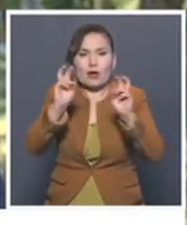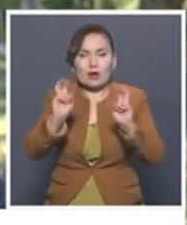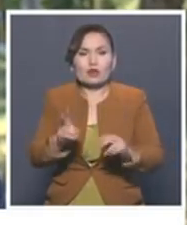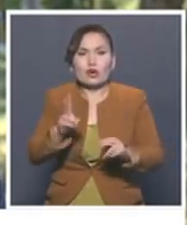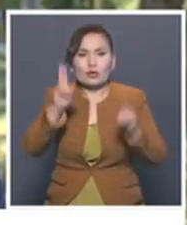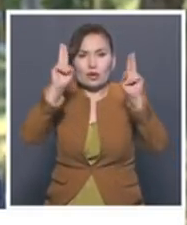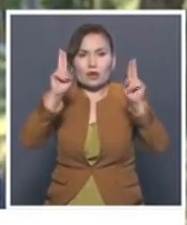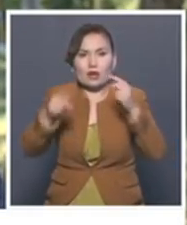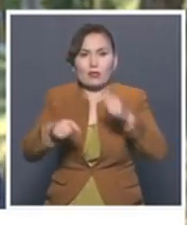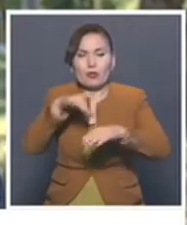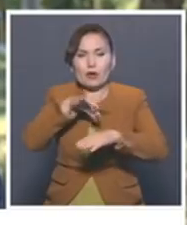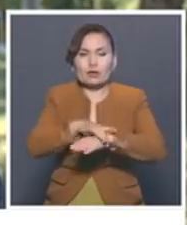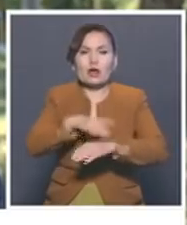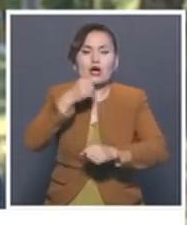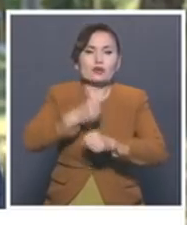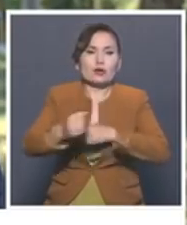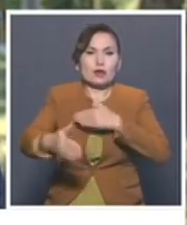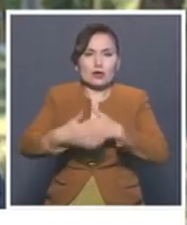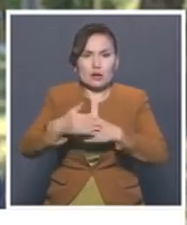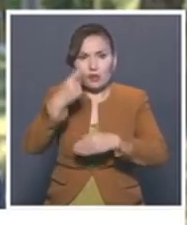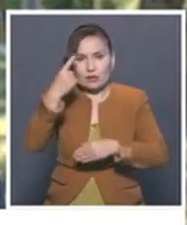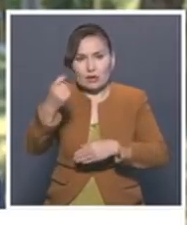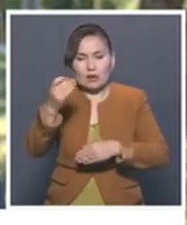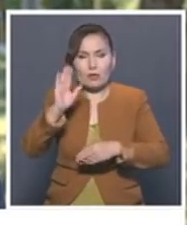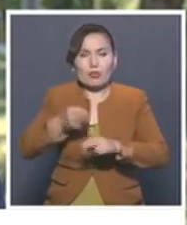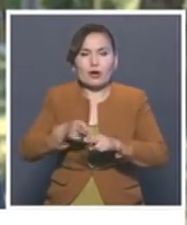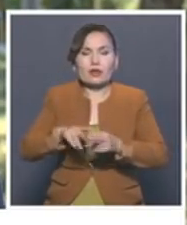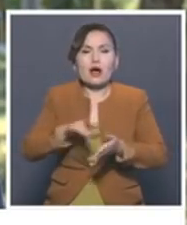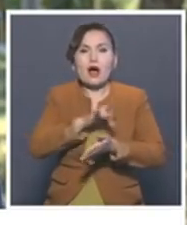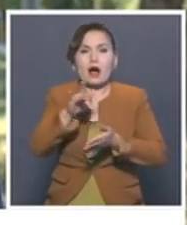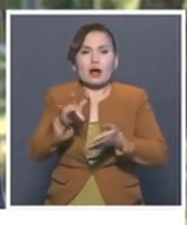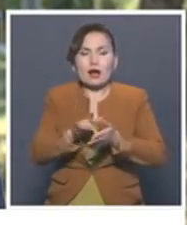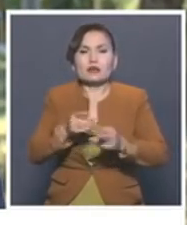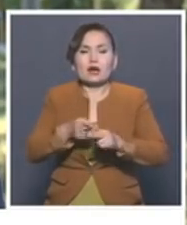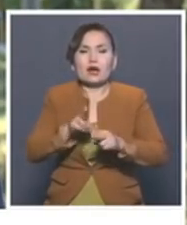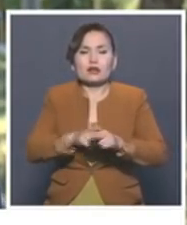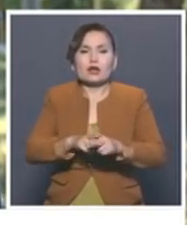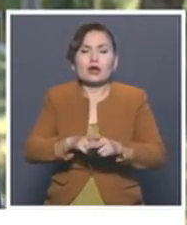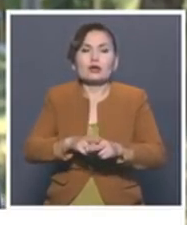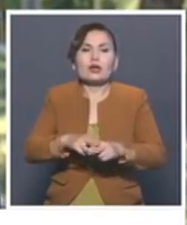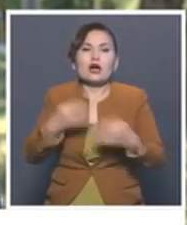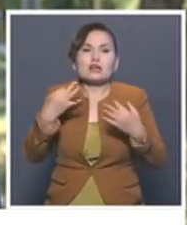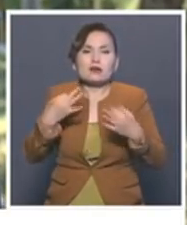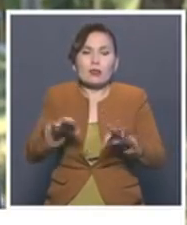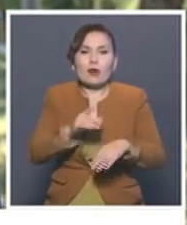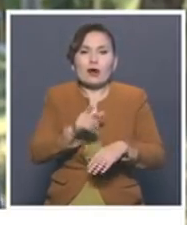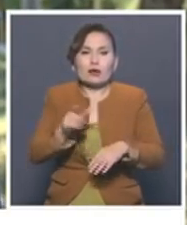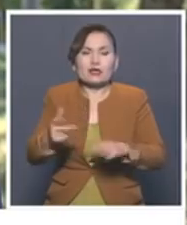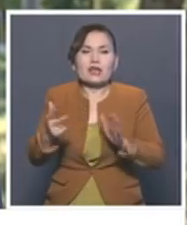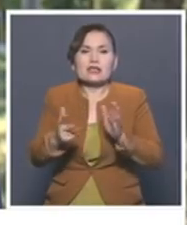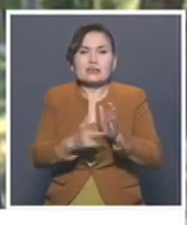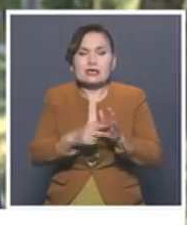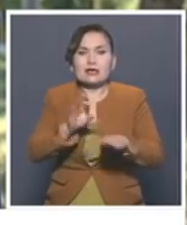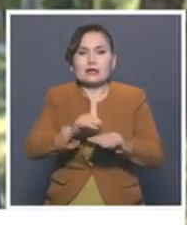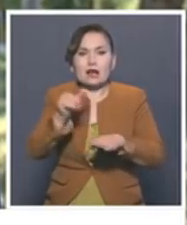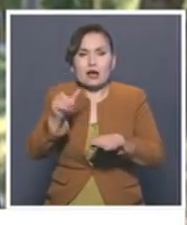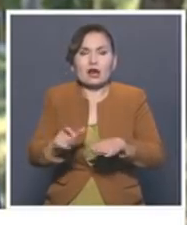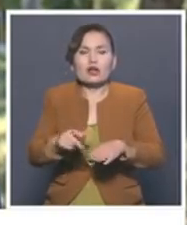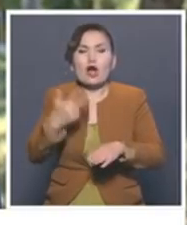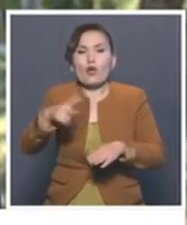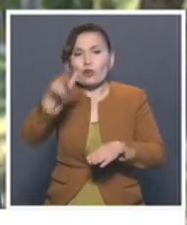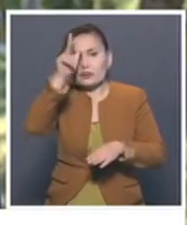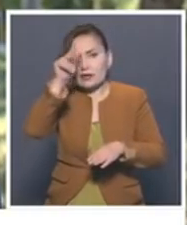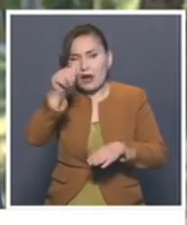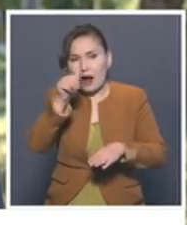бұзғандар жауапкершілікке тартылатындығы ескертіледі. Қазірдің өзінде қалада оқшауланбай көшеде емін еркін жүрген 8 науқасқа 30 мың айлық